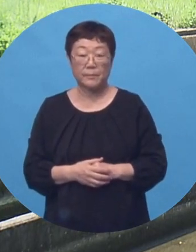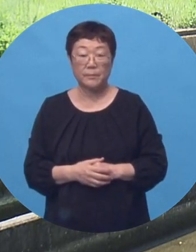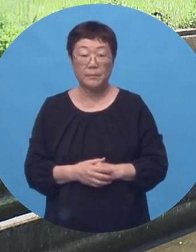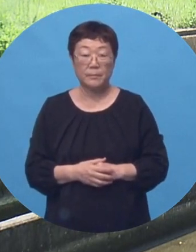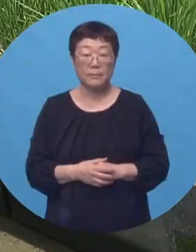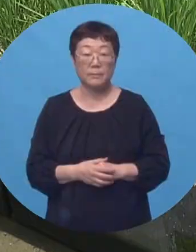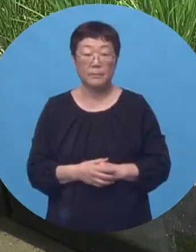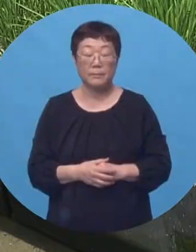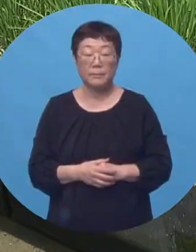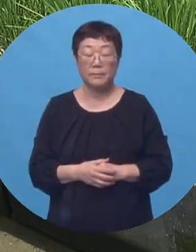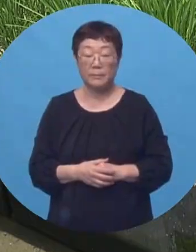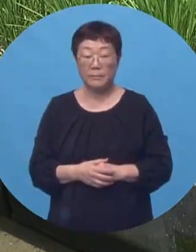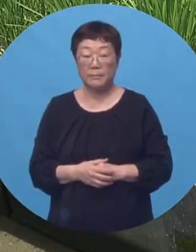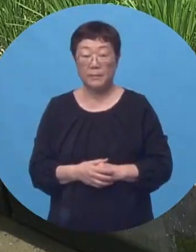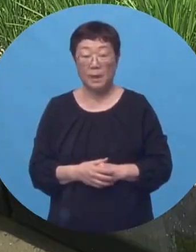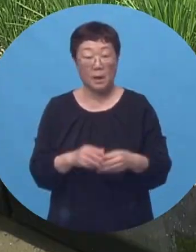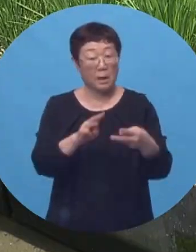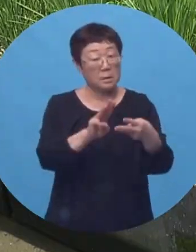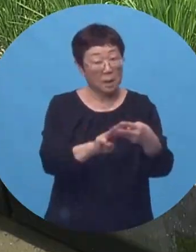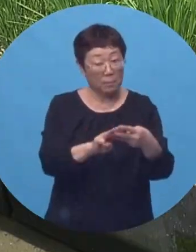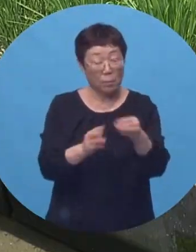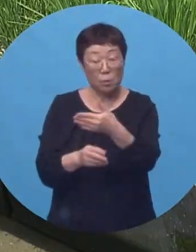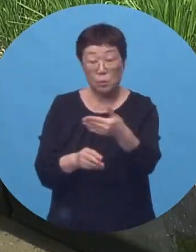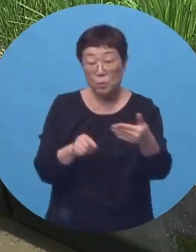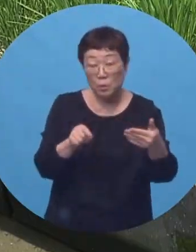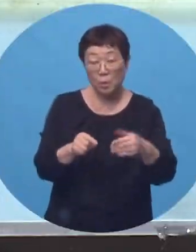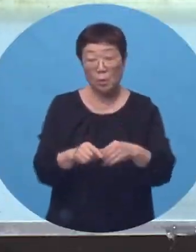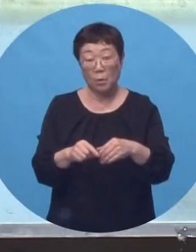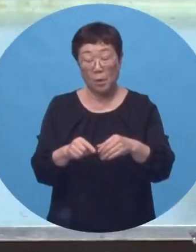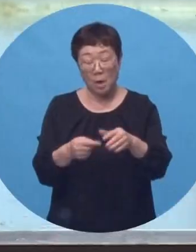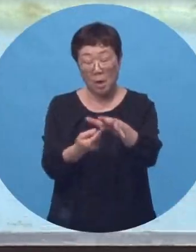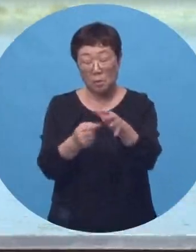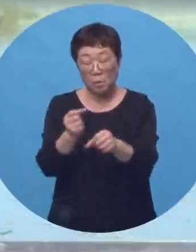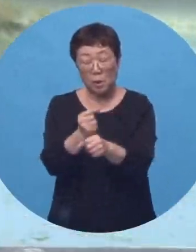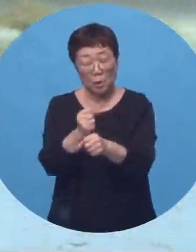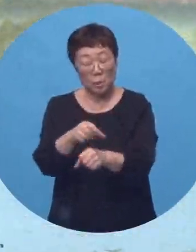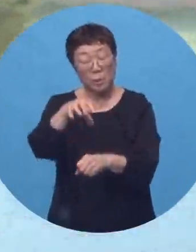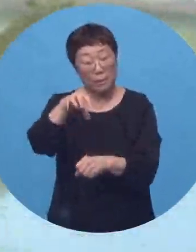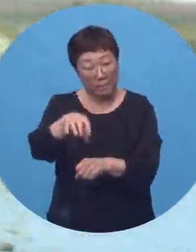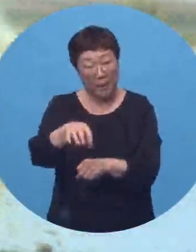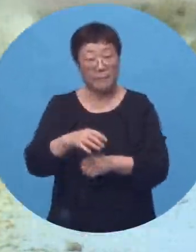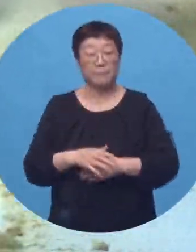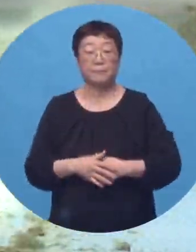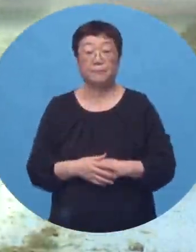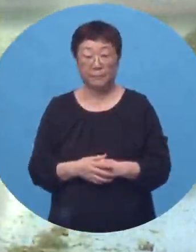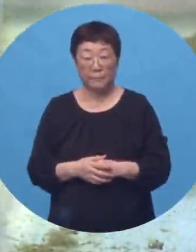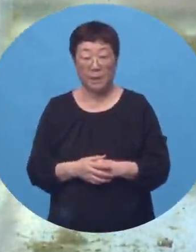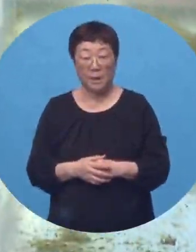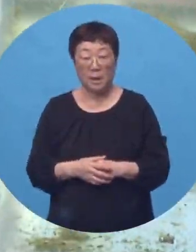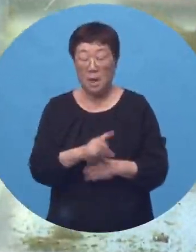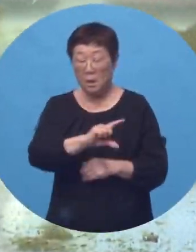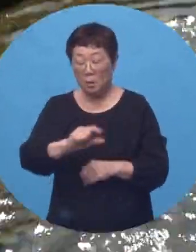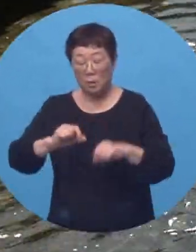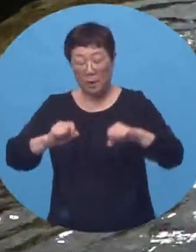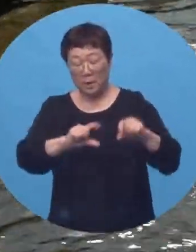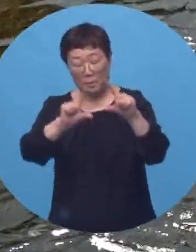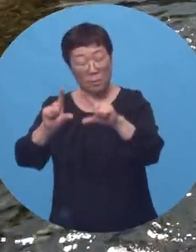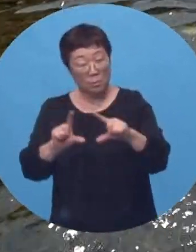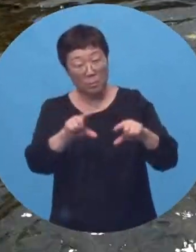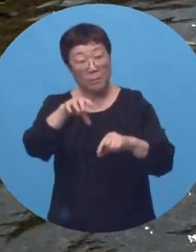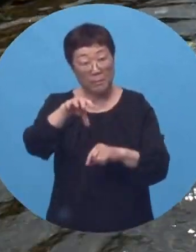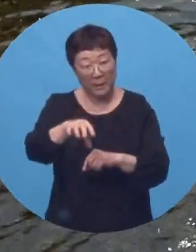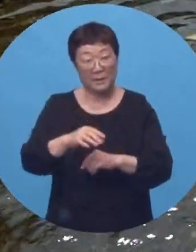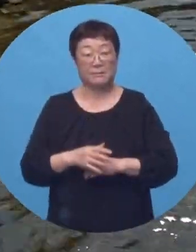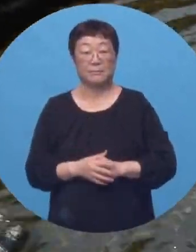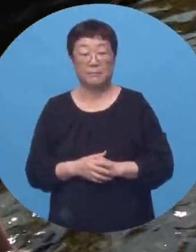ております。 田んぼや水路は農作物の生産の場であるとともに、多様な生き物の住処です